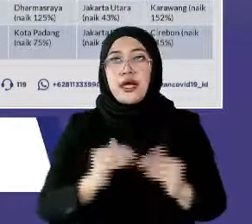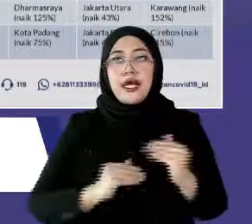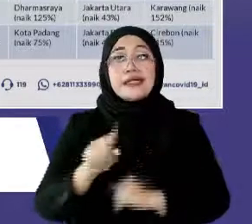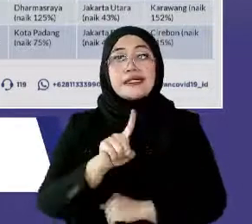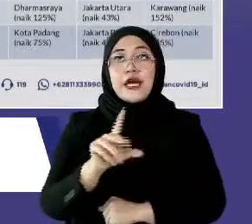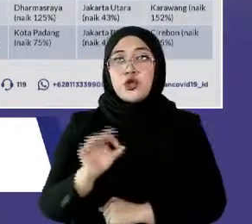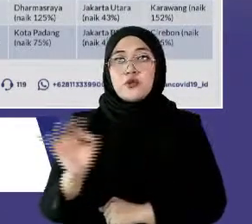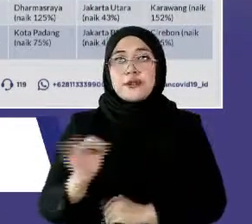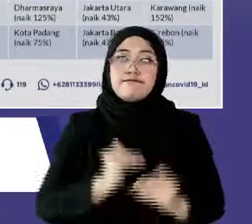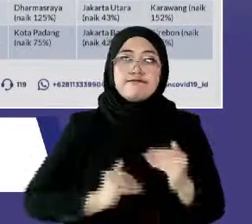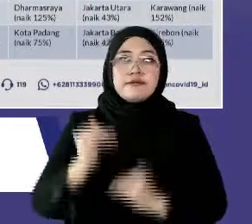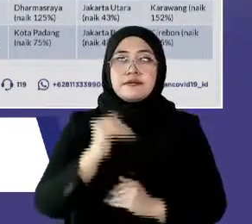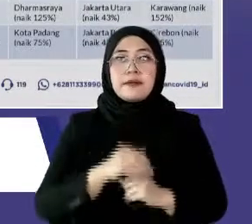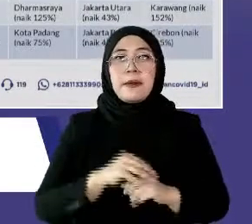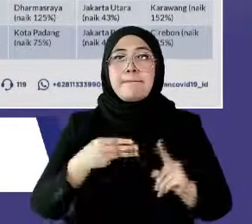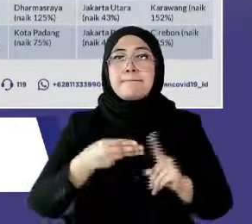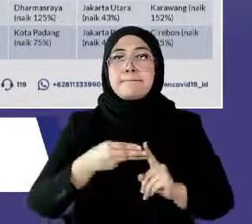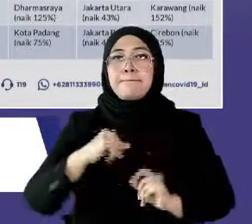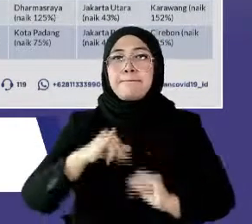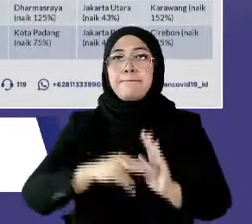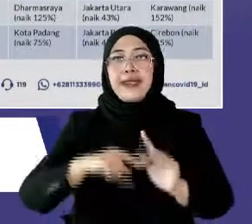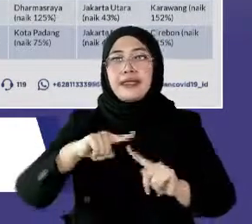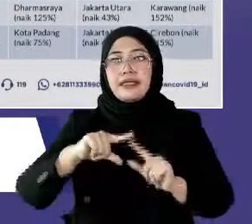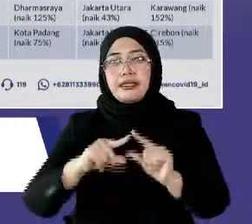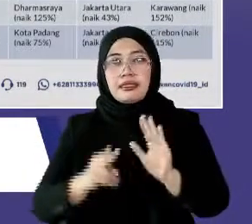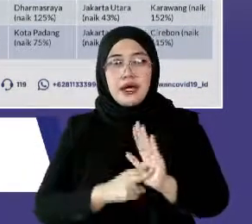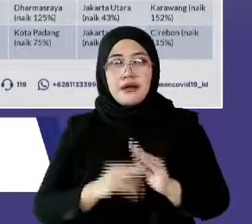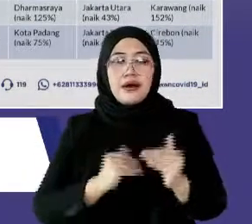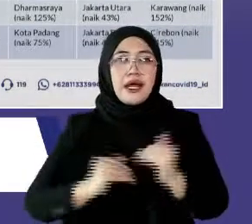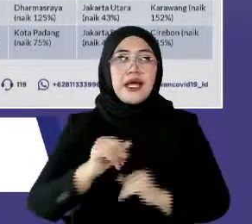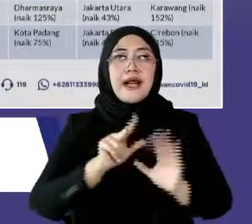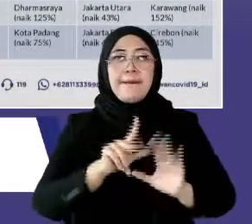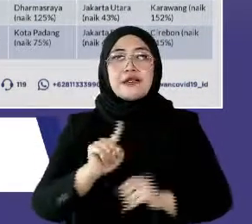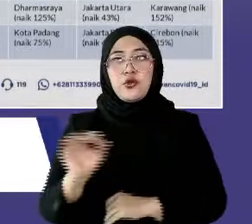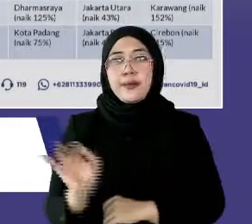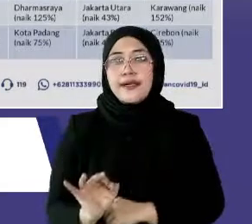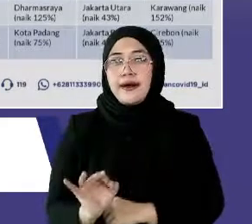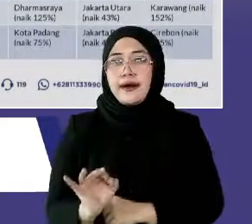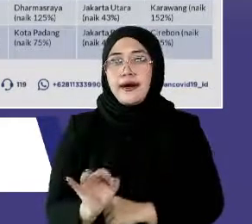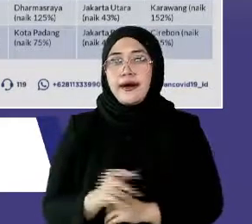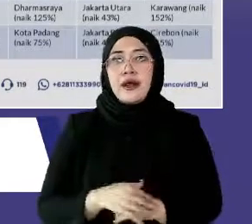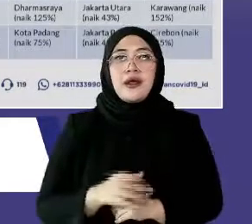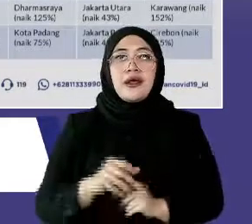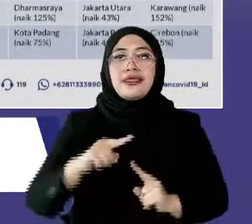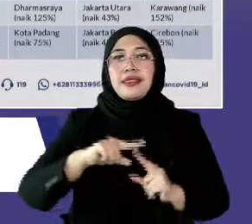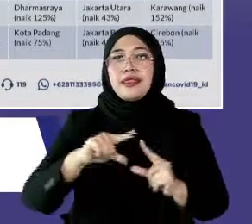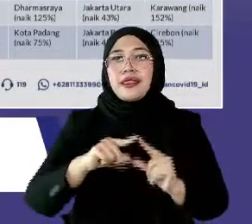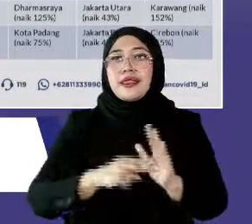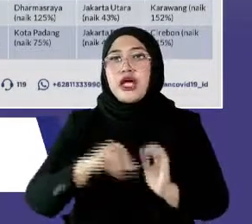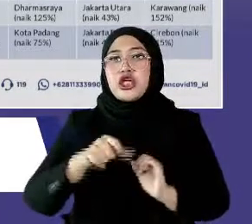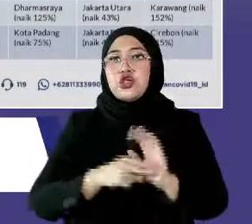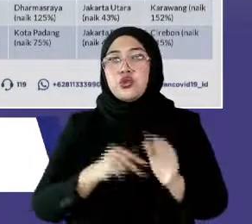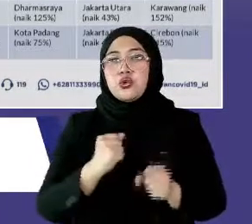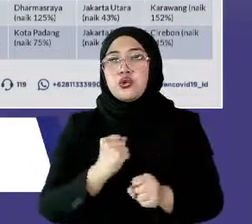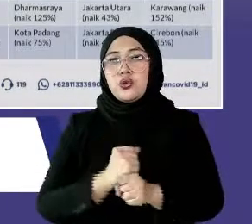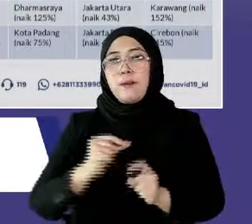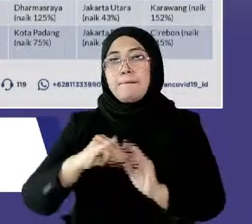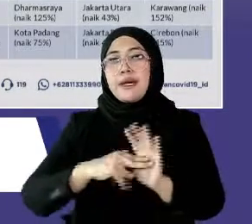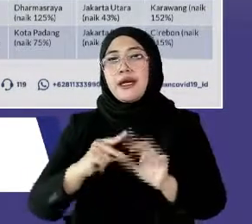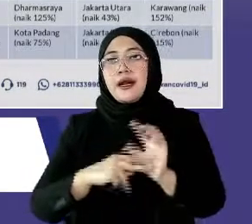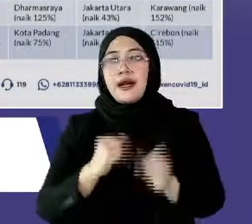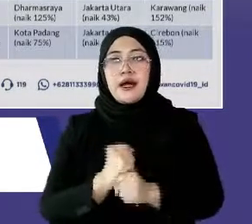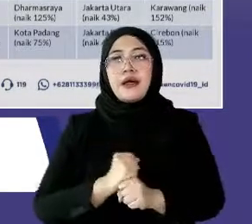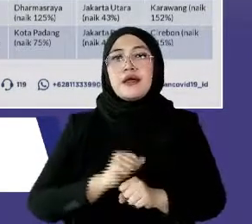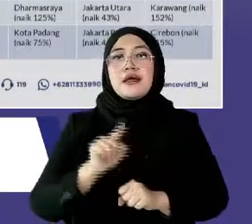100% di Bintan naik 81 persen dan Kota Tanjungpinang naik 13